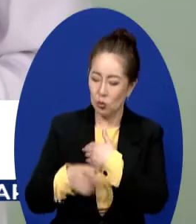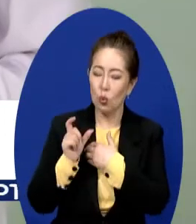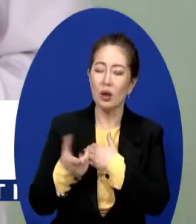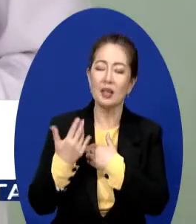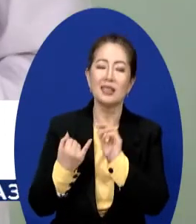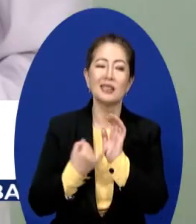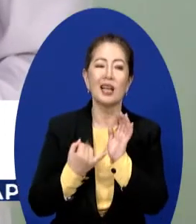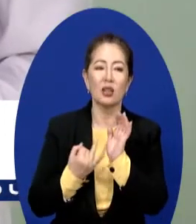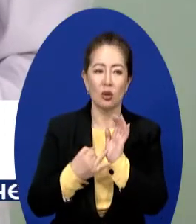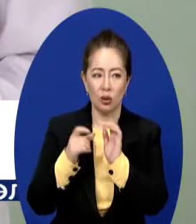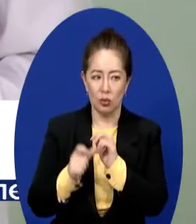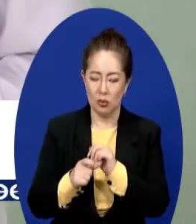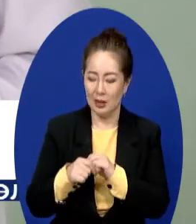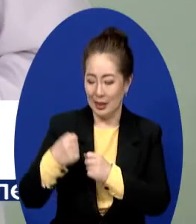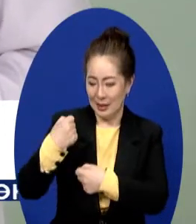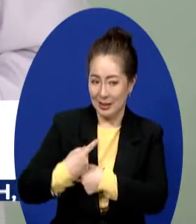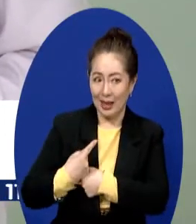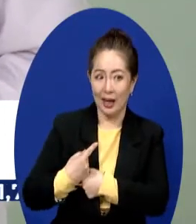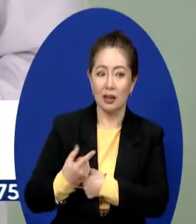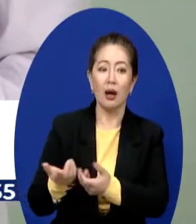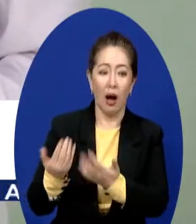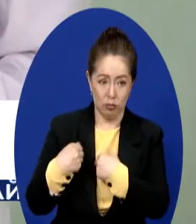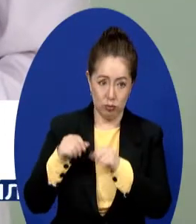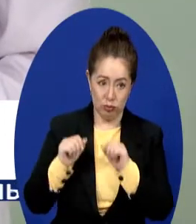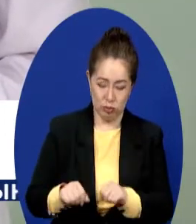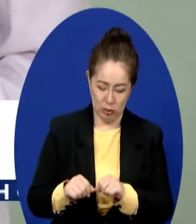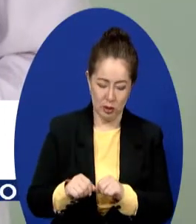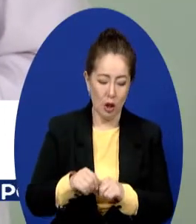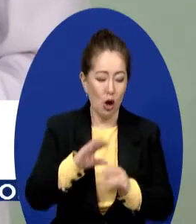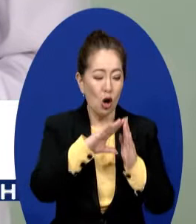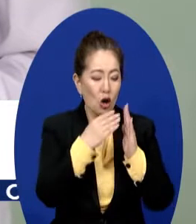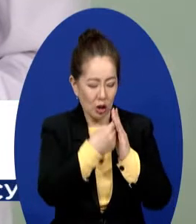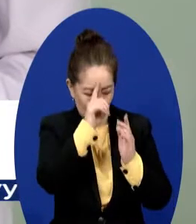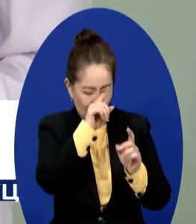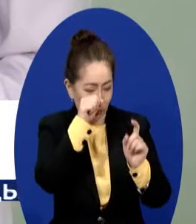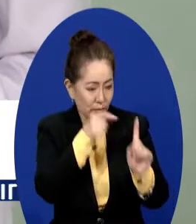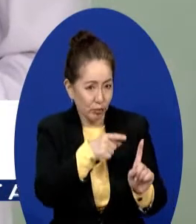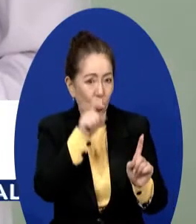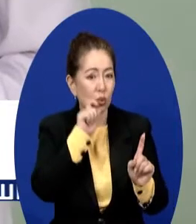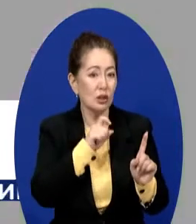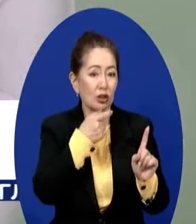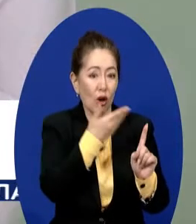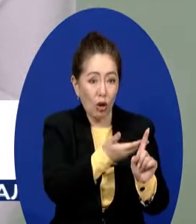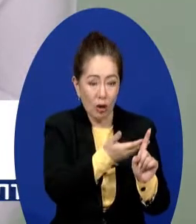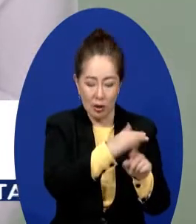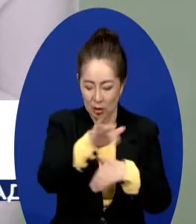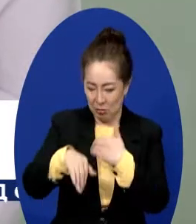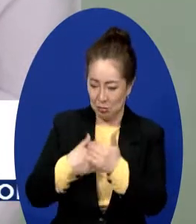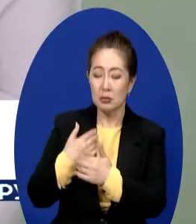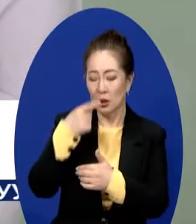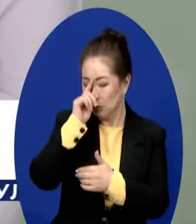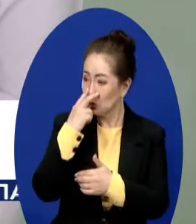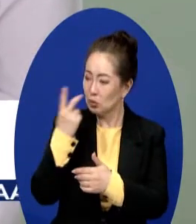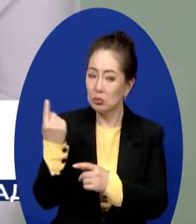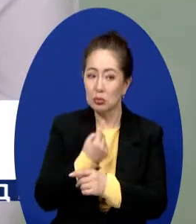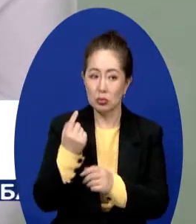идэвхтэй хамрагдах хүсэлтэд иргэн цахиалгыг авна гэсэн. А мөн өрхийн эмчтэй хүсэлтэд гаргаад хуваарьт ороод эрт илрүүлэхтэй хамрагдах боломжтой. Яамнаас өгсөн чиглэлийн дагуу